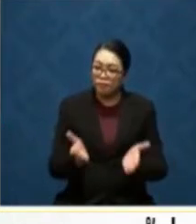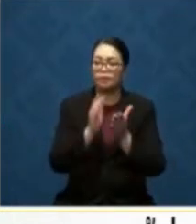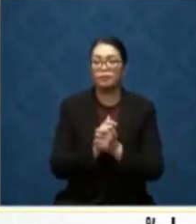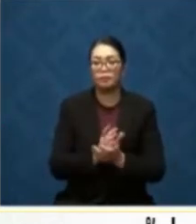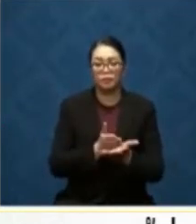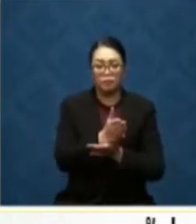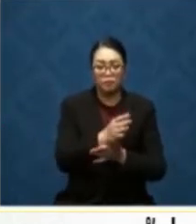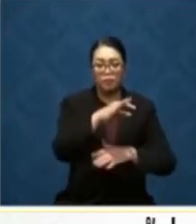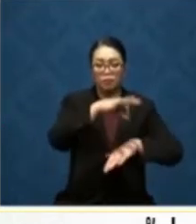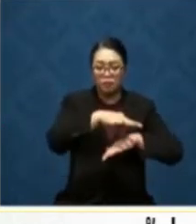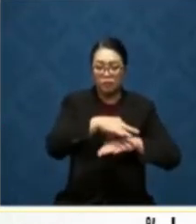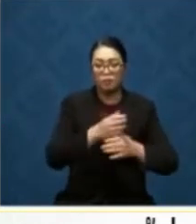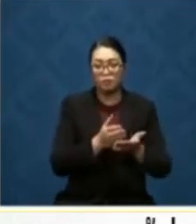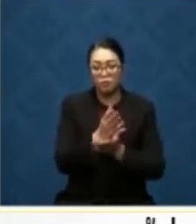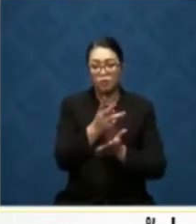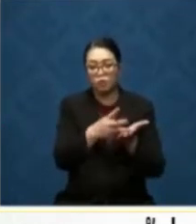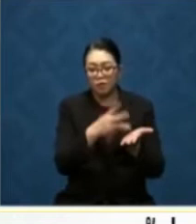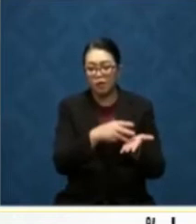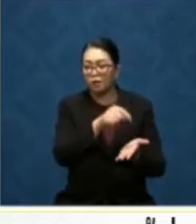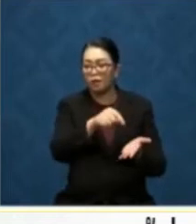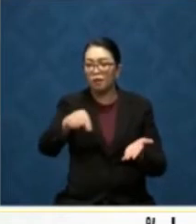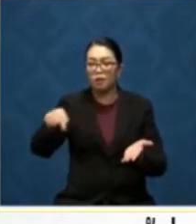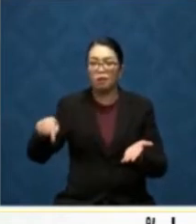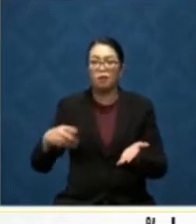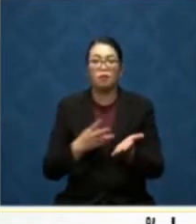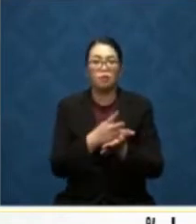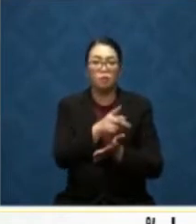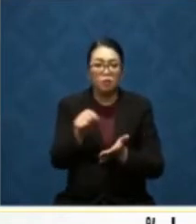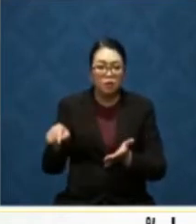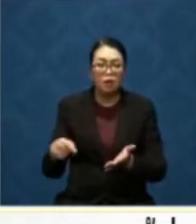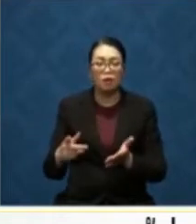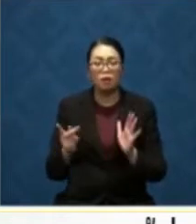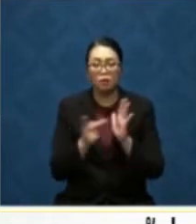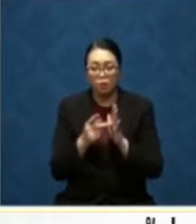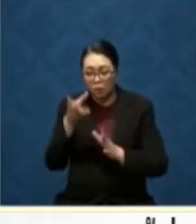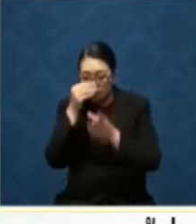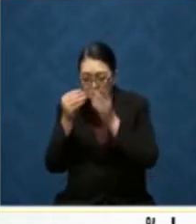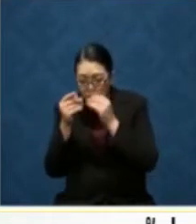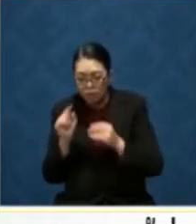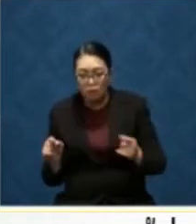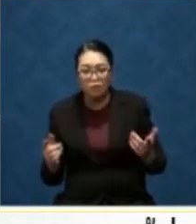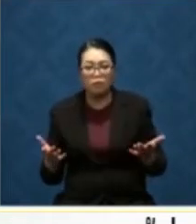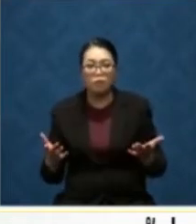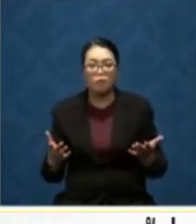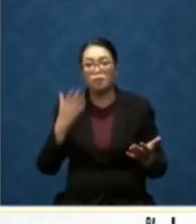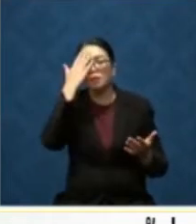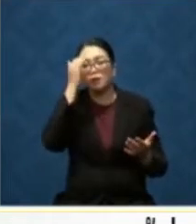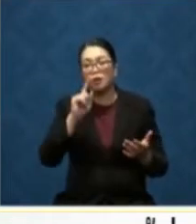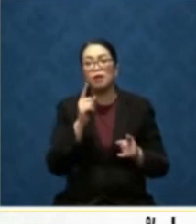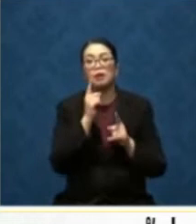ับมตอนปผู้ไปศึษาก็จำไม่ได้แล้